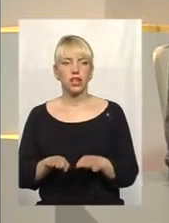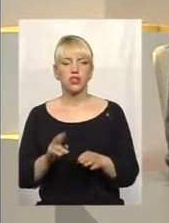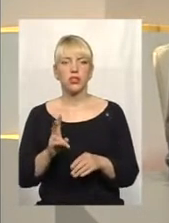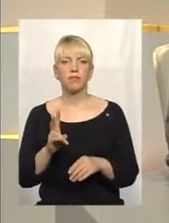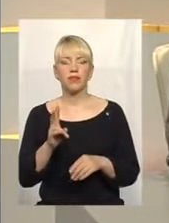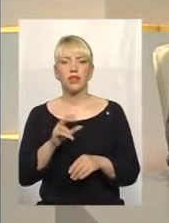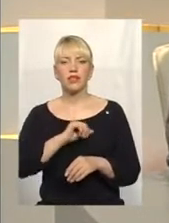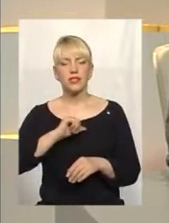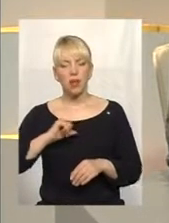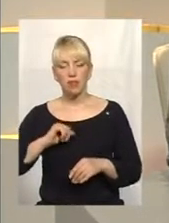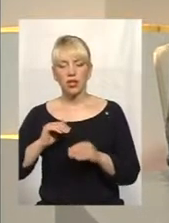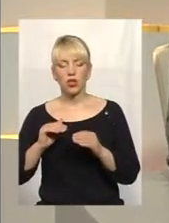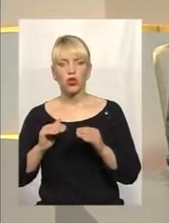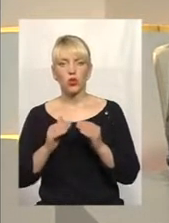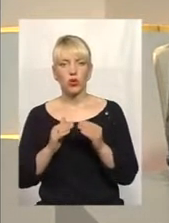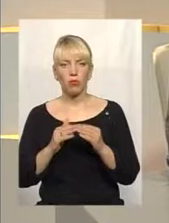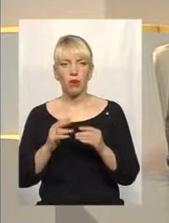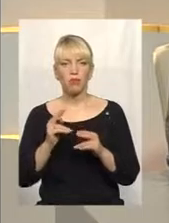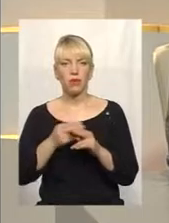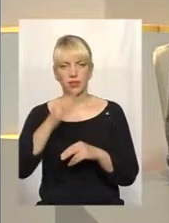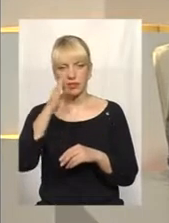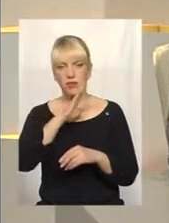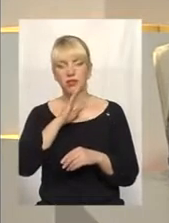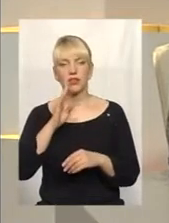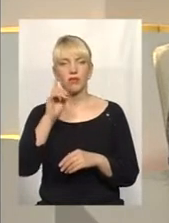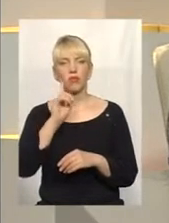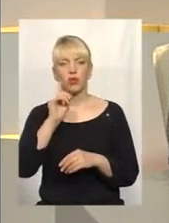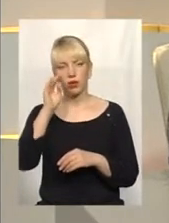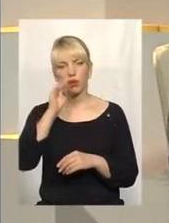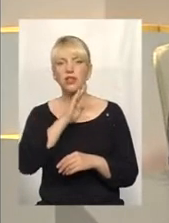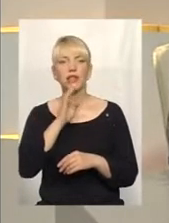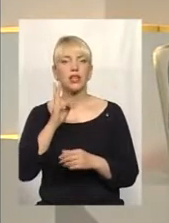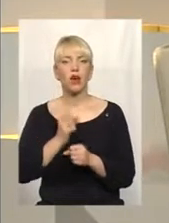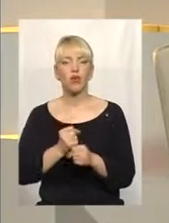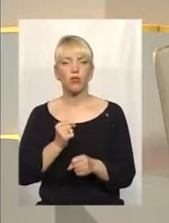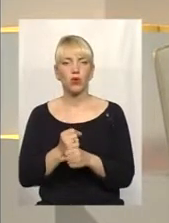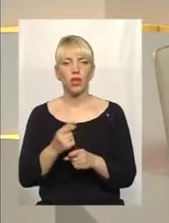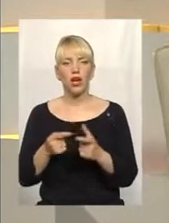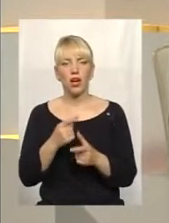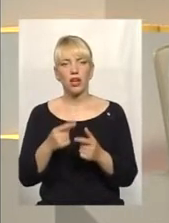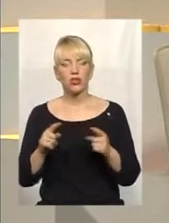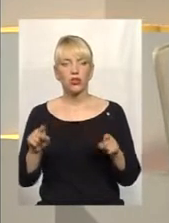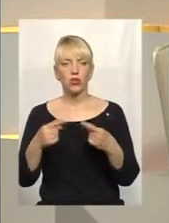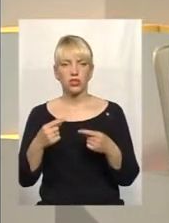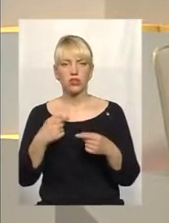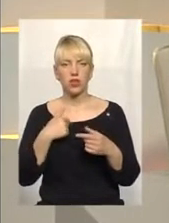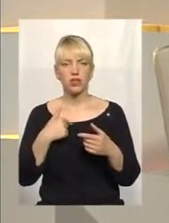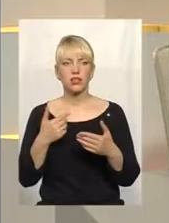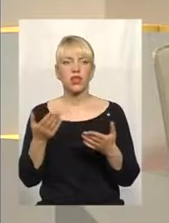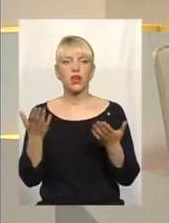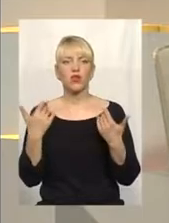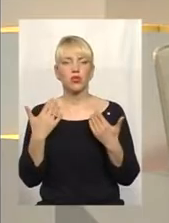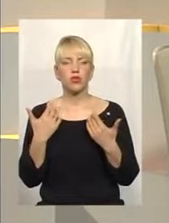час вдома, самі доки батьки на роботі. А чи організовано в нас дозвілля, скажімо, от пришкільні табори закінчаться, а